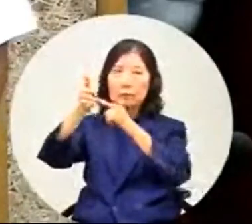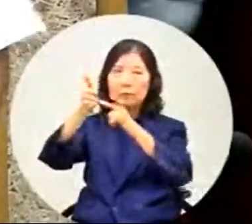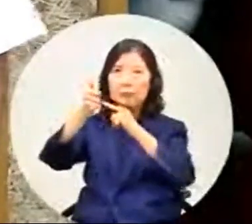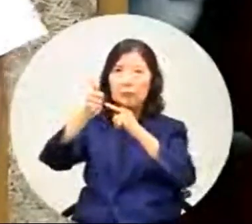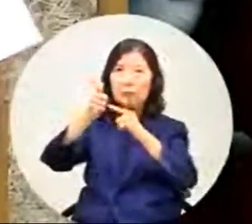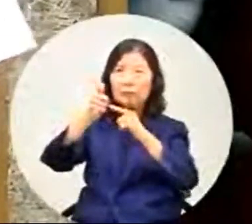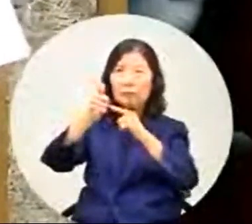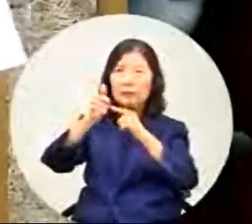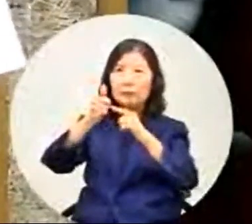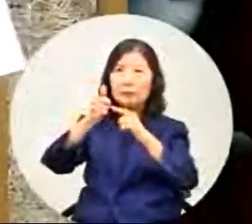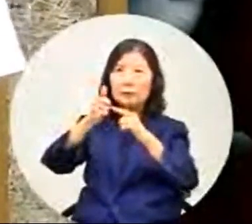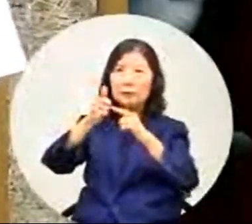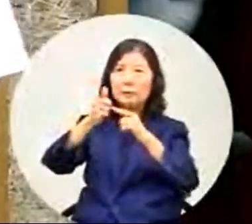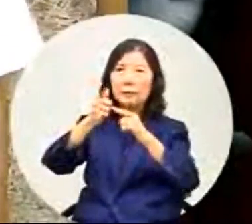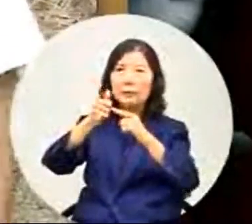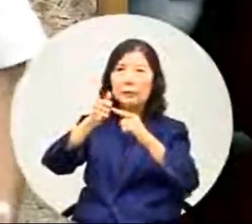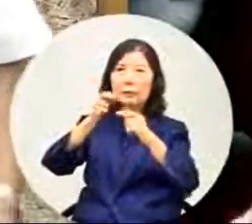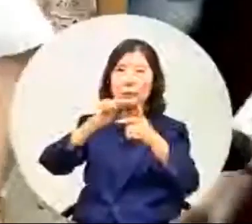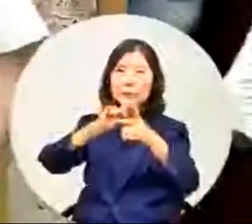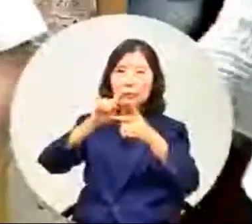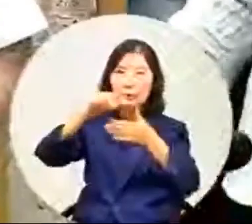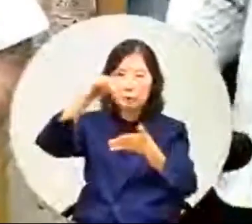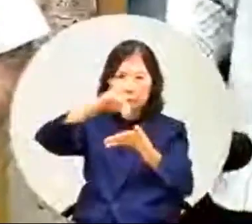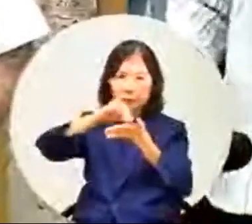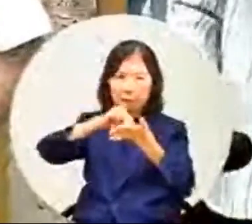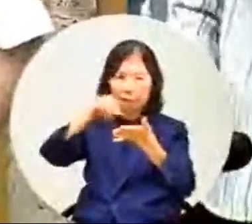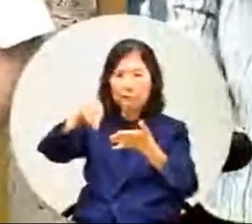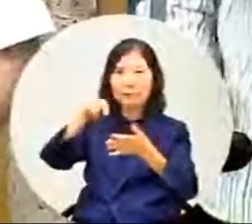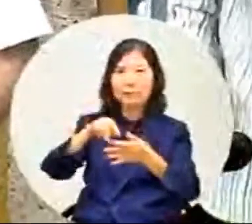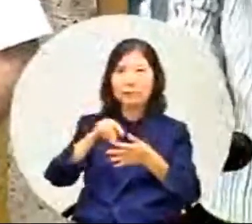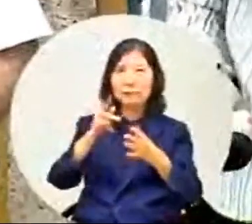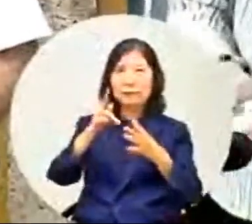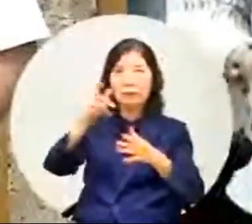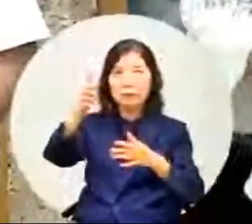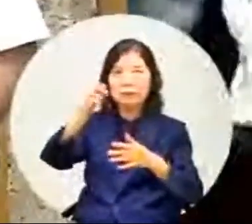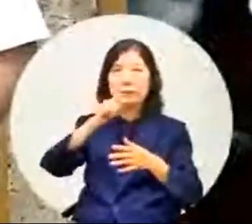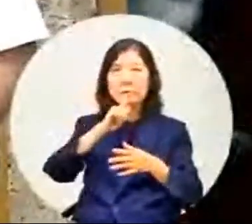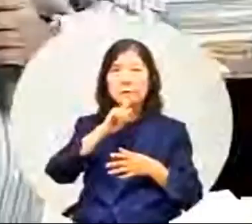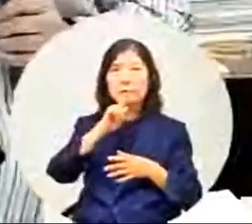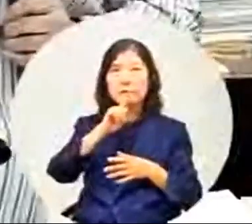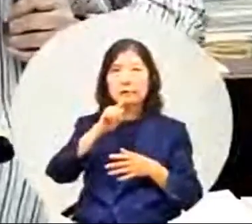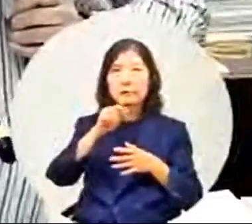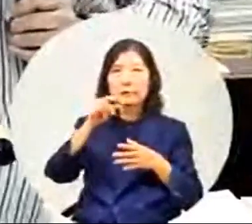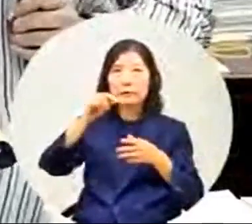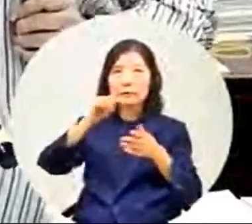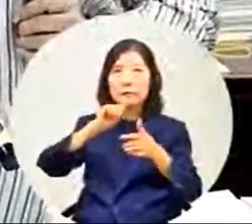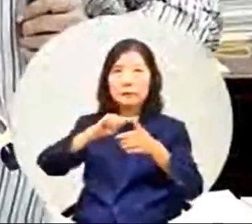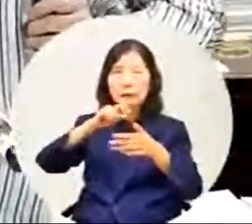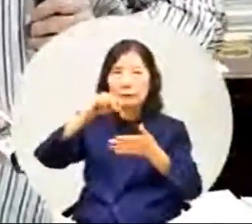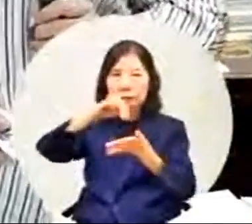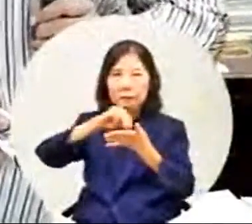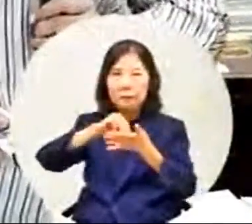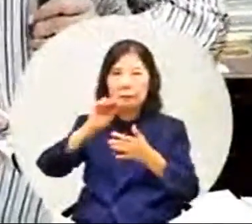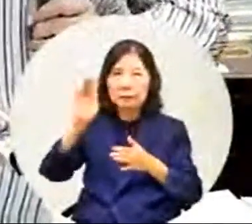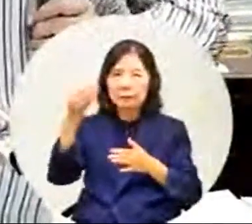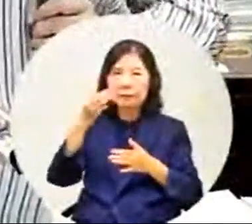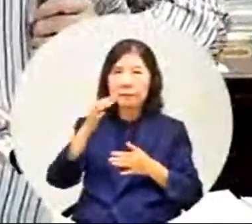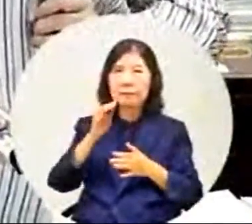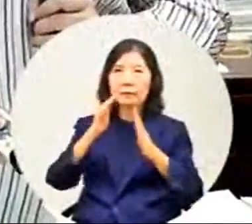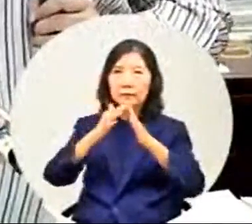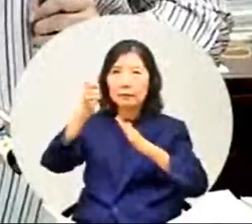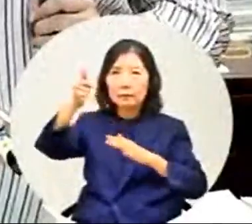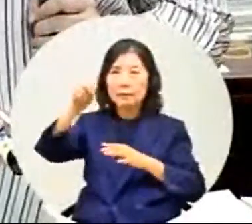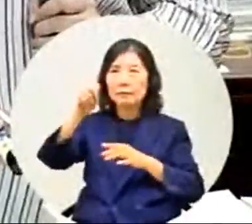分。 好，当时甲章嘛，所以当时 科长你说那个甲章对不对？但是其实市长他